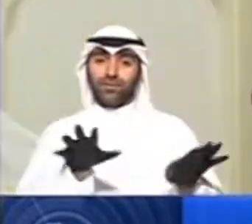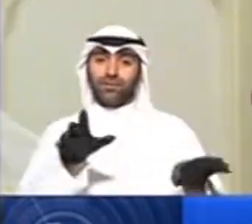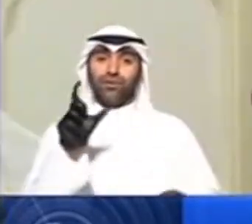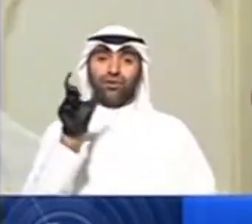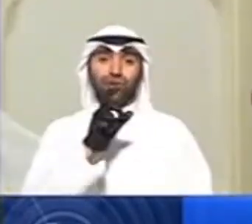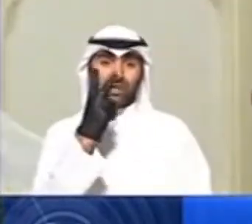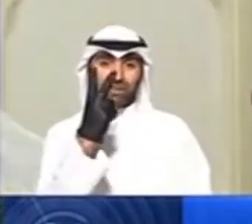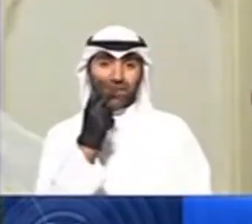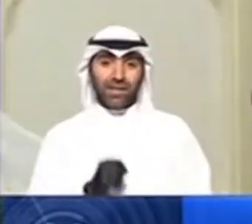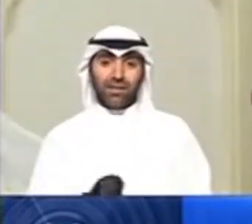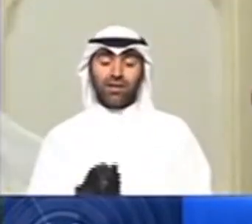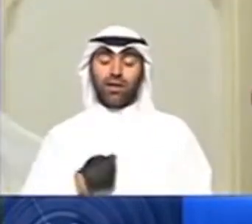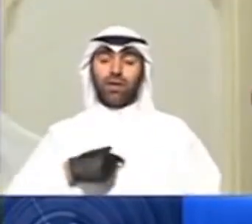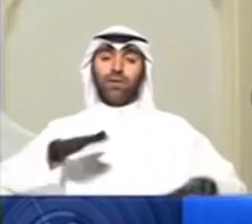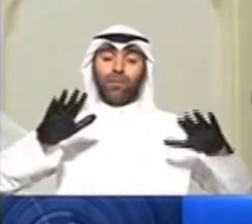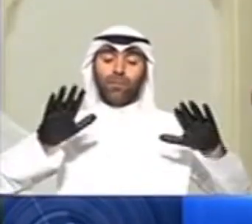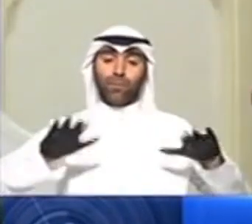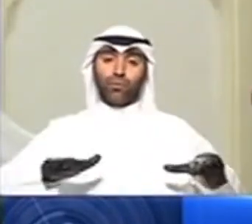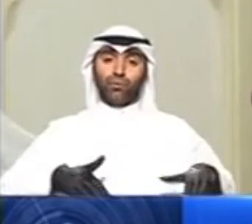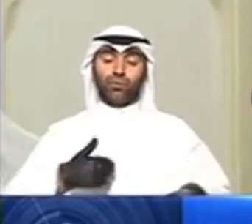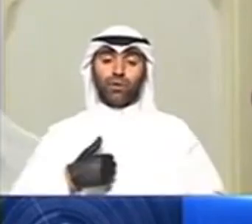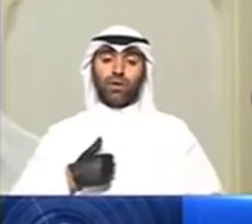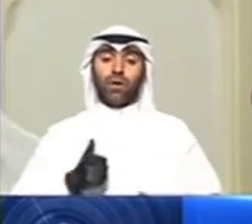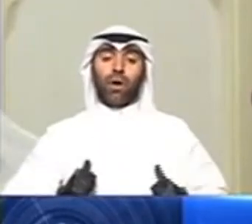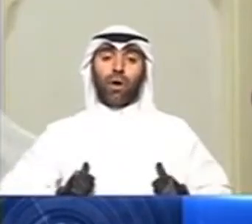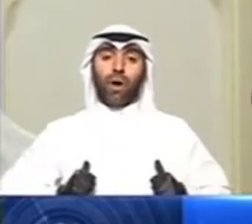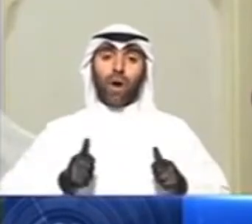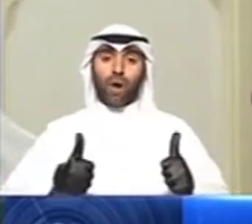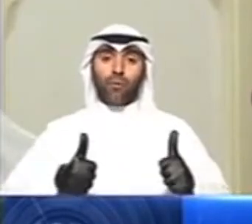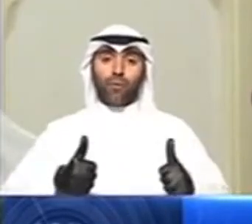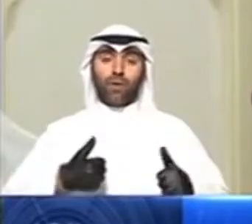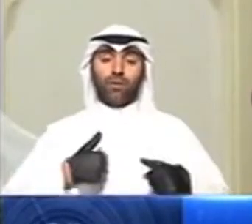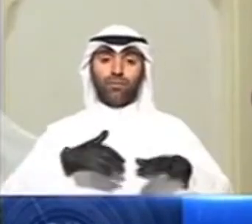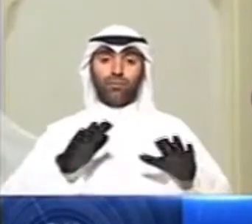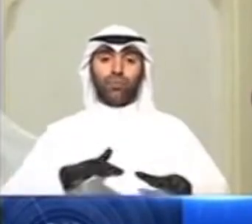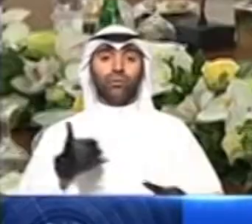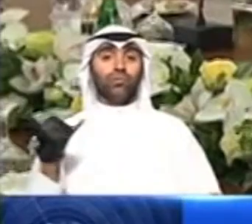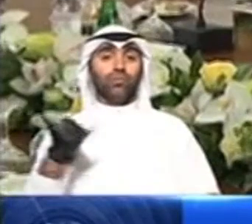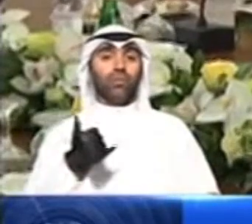هذا طال عمرك بشكل مختصر عن الوضع العام. شكرا.